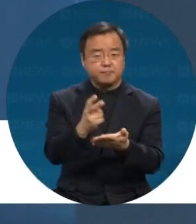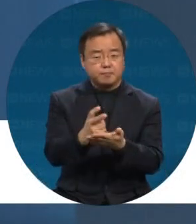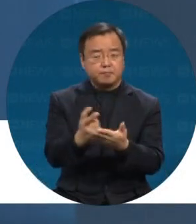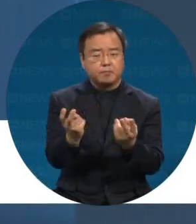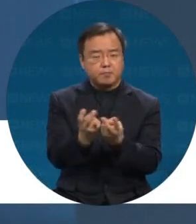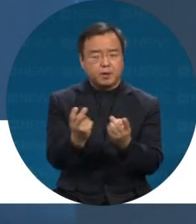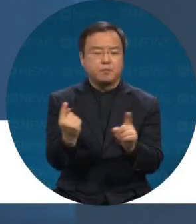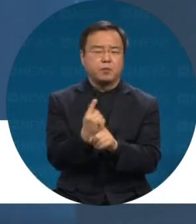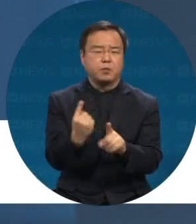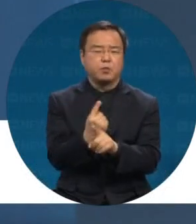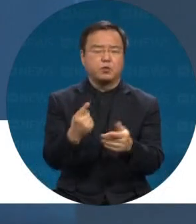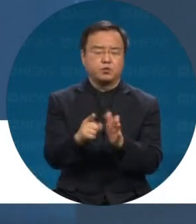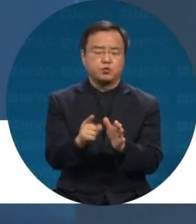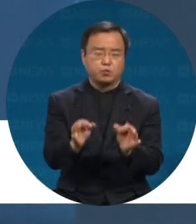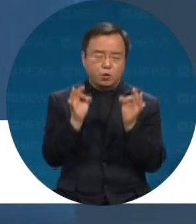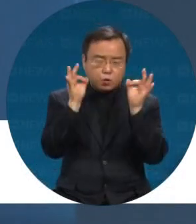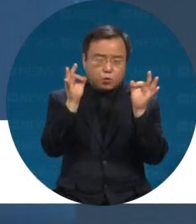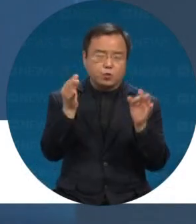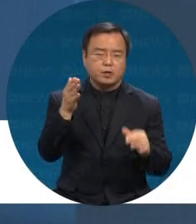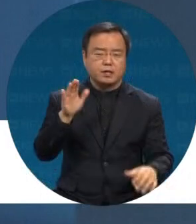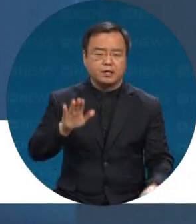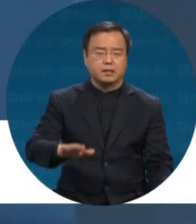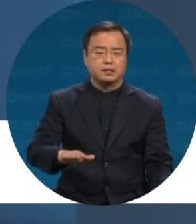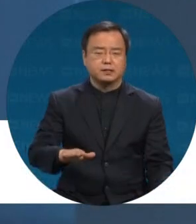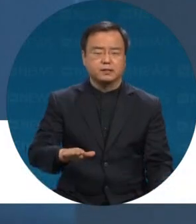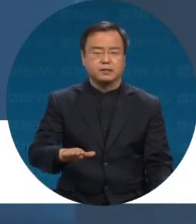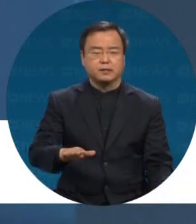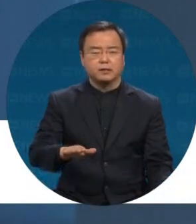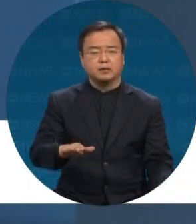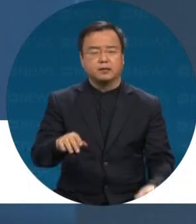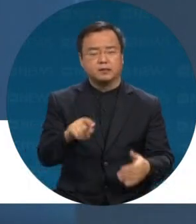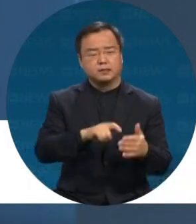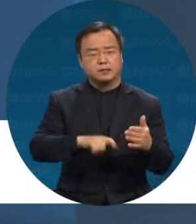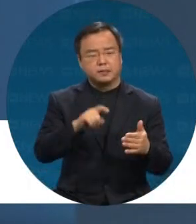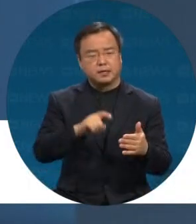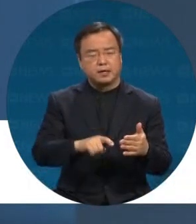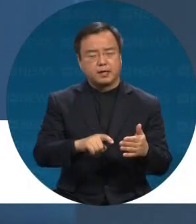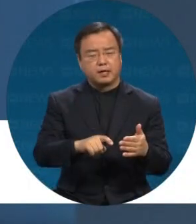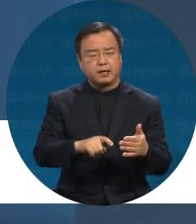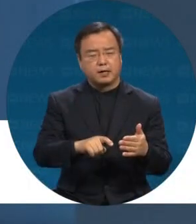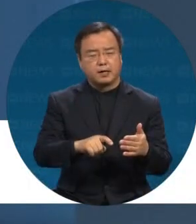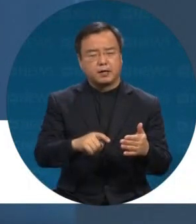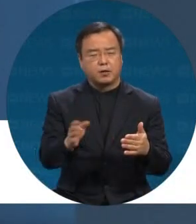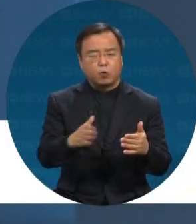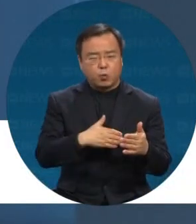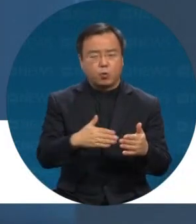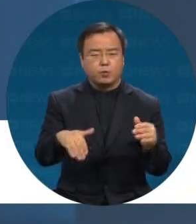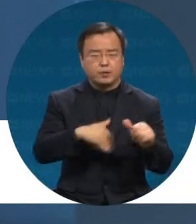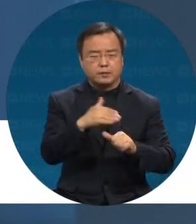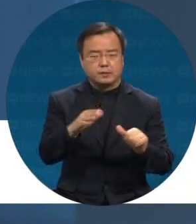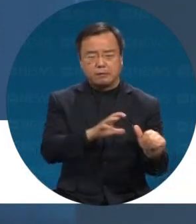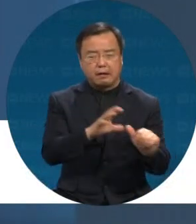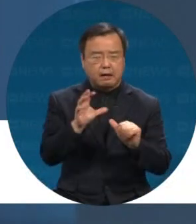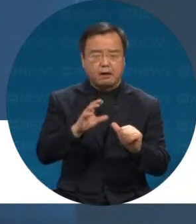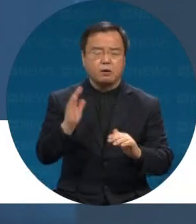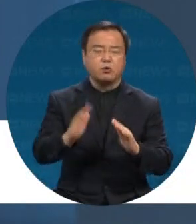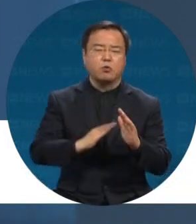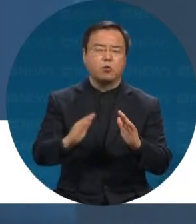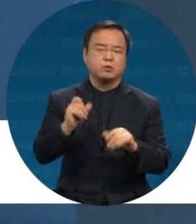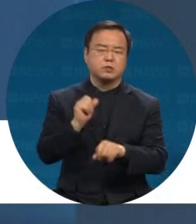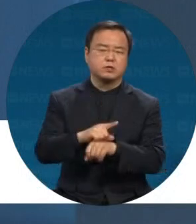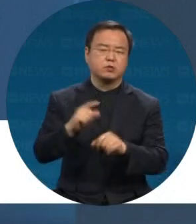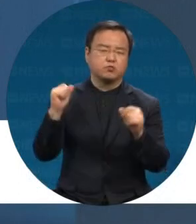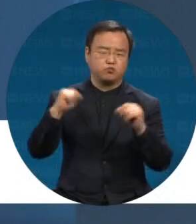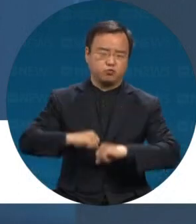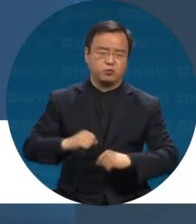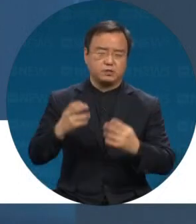그때마다이 빈틈을 이렇게 활용을 해서 공정성이 무너진 그런 사례들이